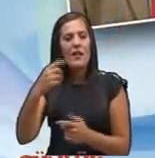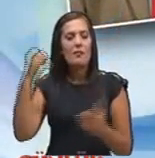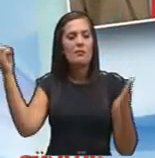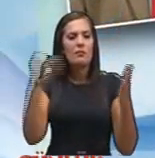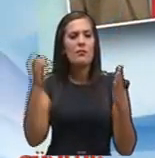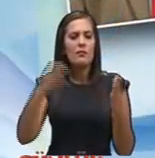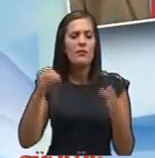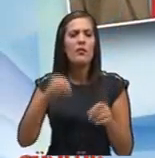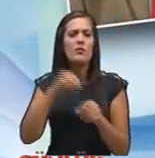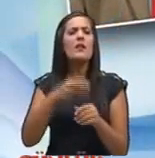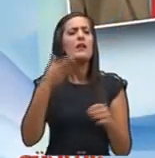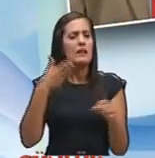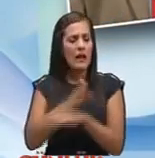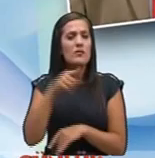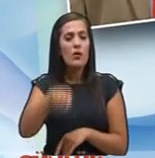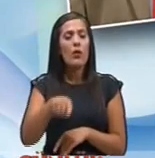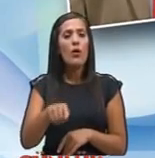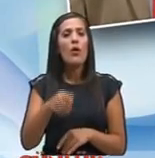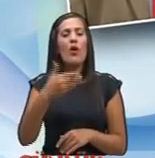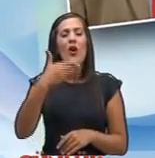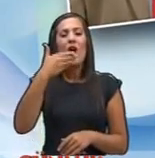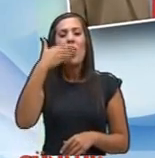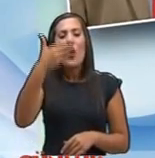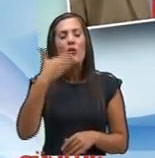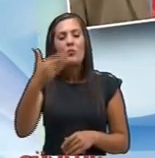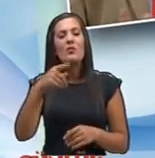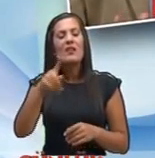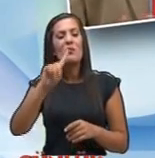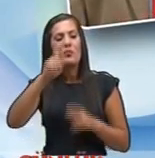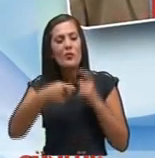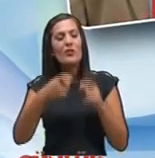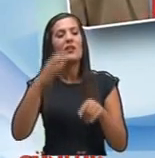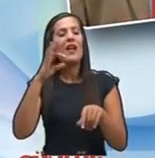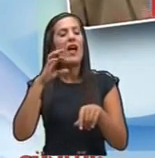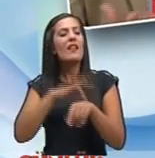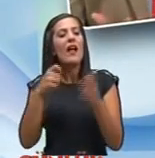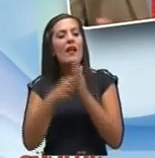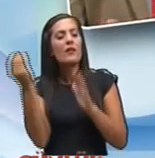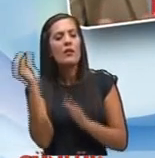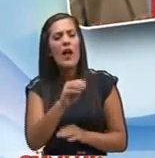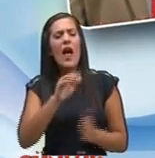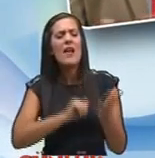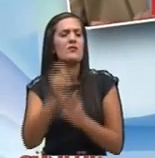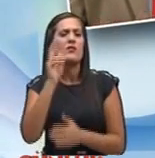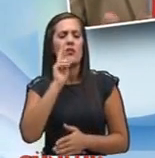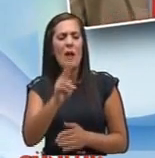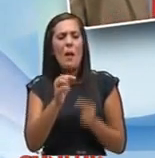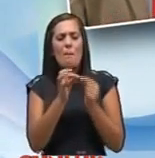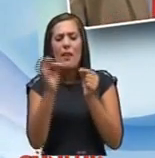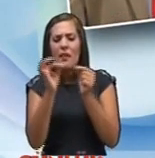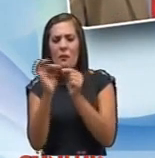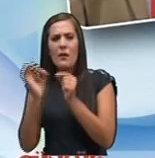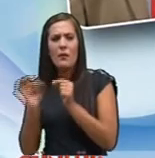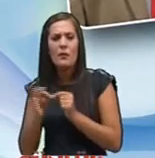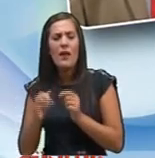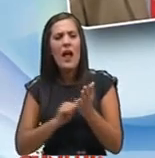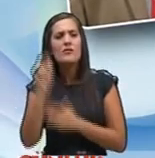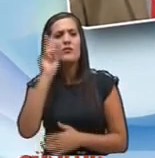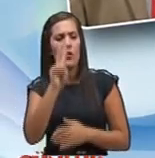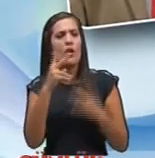ki hakikaten yani yorum hatası olmadığı takdirde bize her şeyi gösteren, artık milimetresine varıncaya